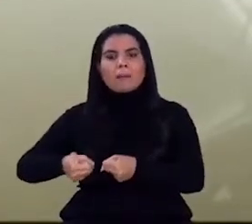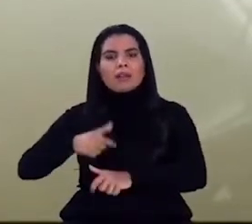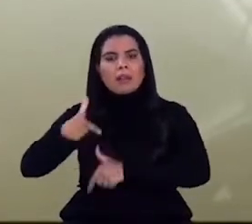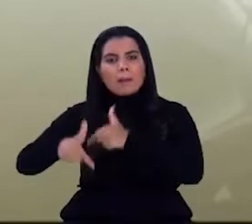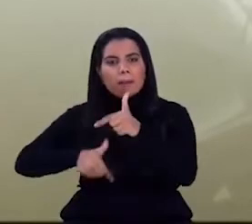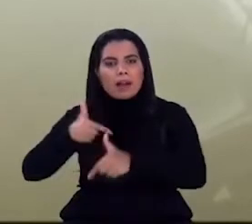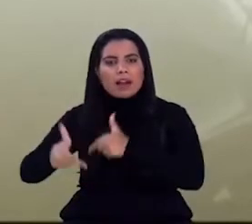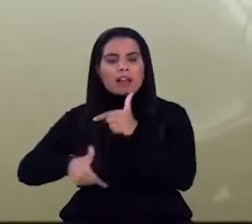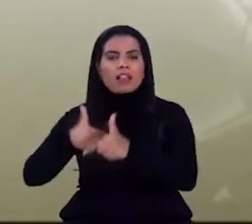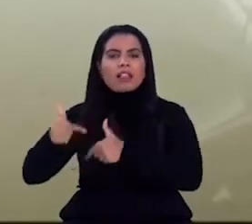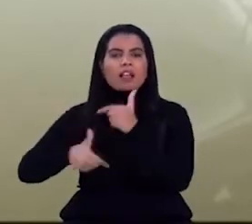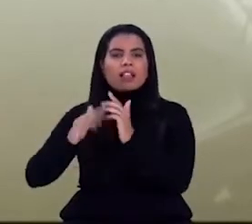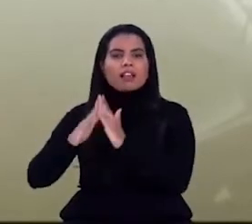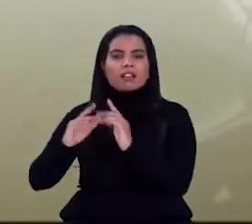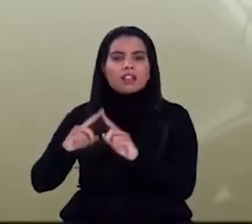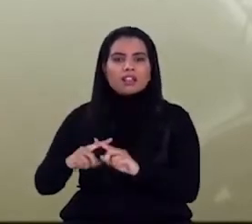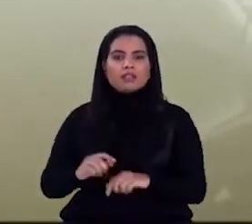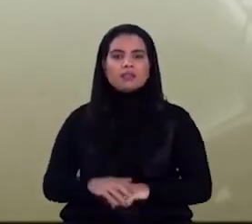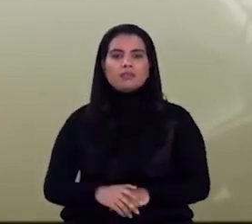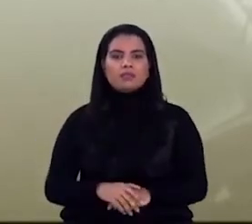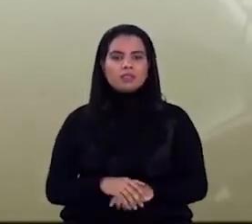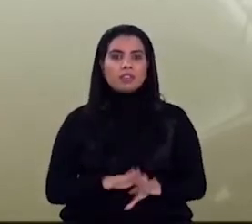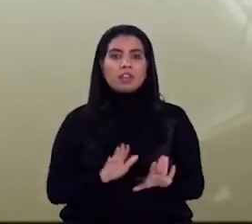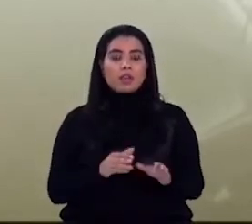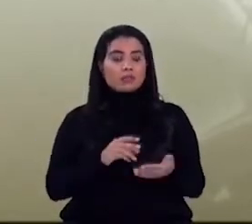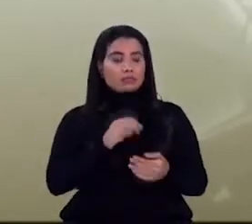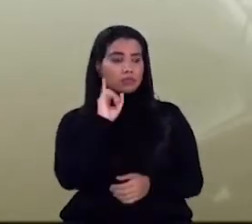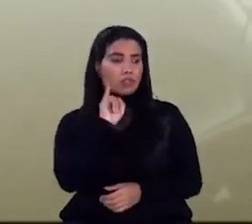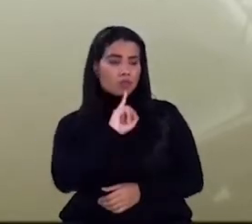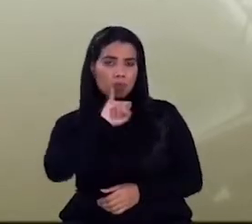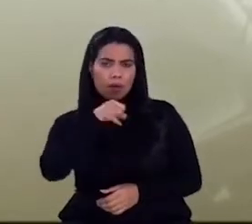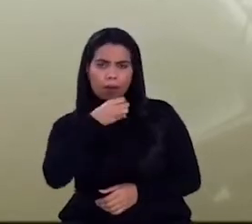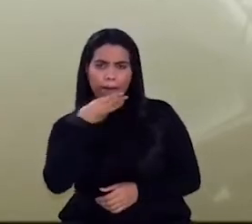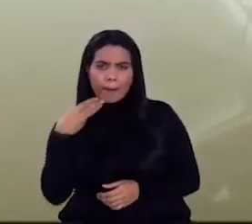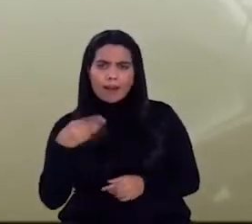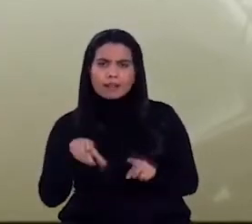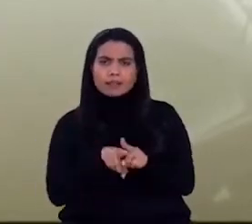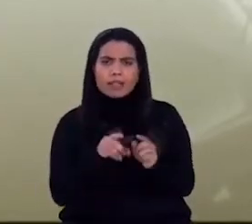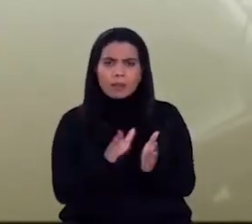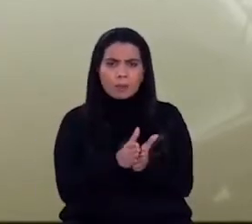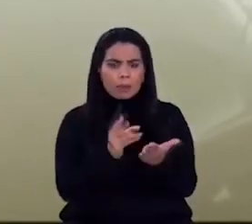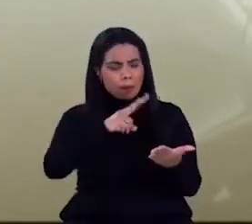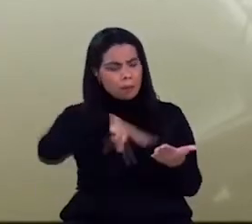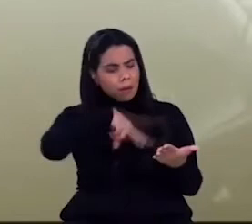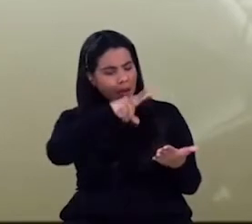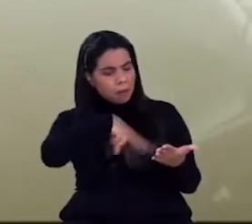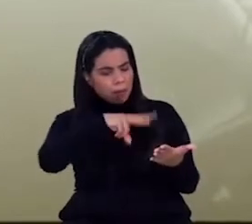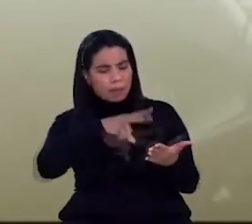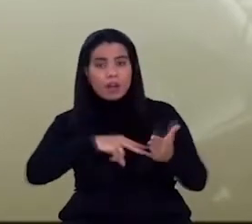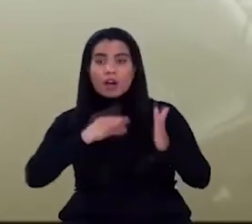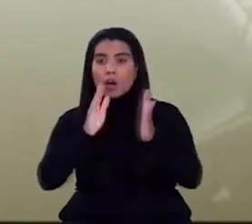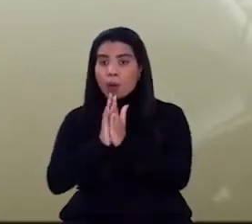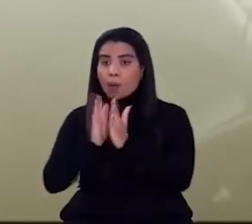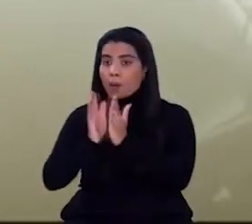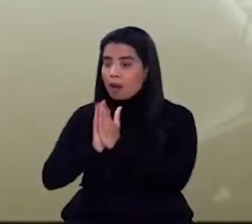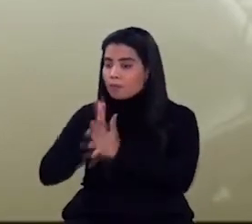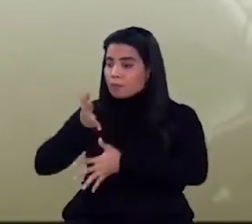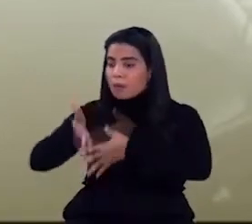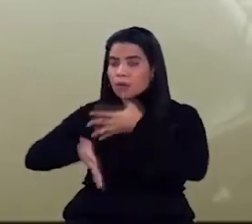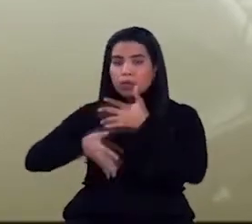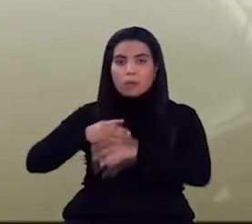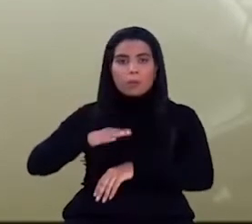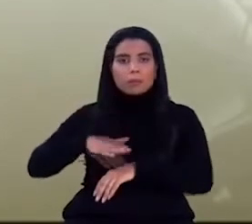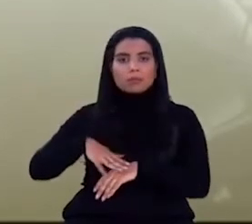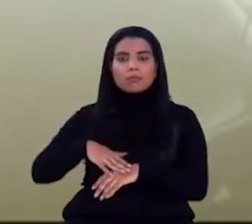des choses futiles je n'ai plus je disais plus là bim su briller davantage je priais tôt le matin